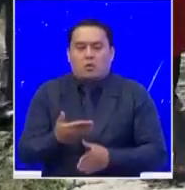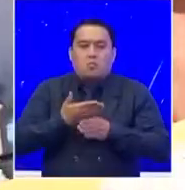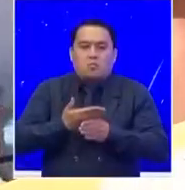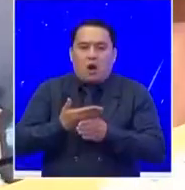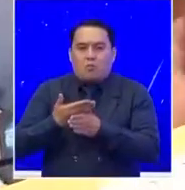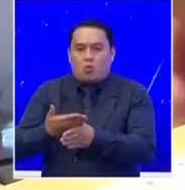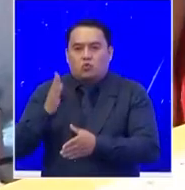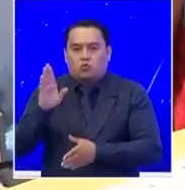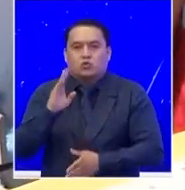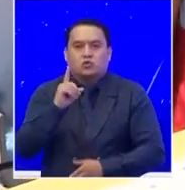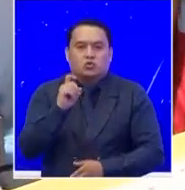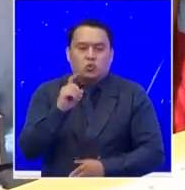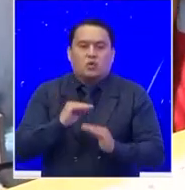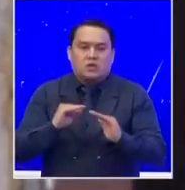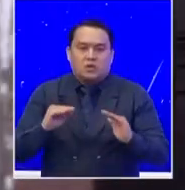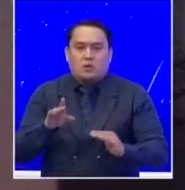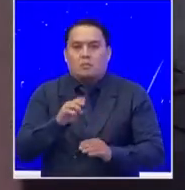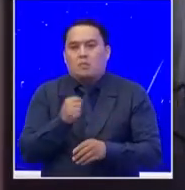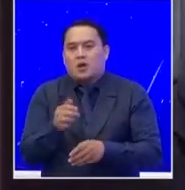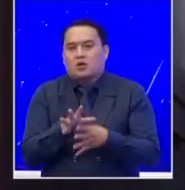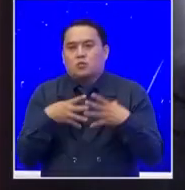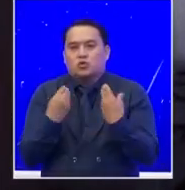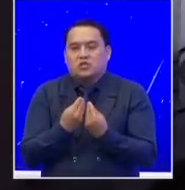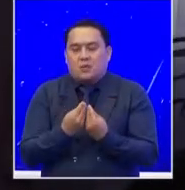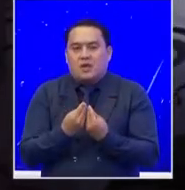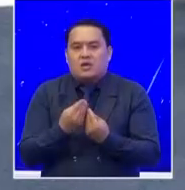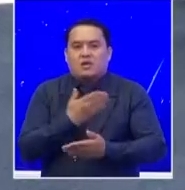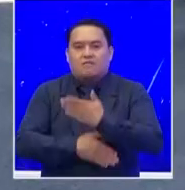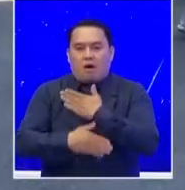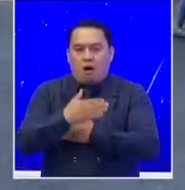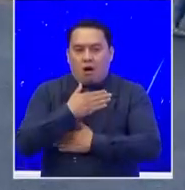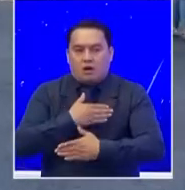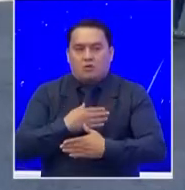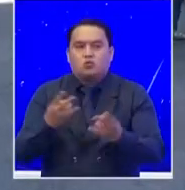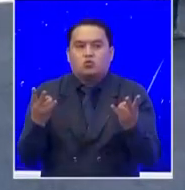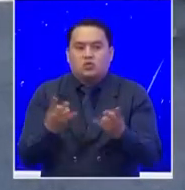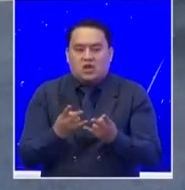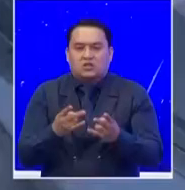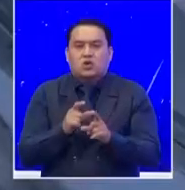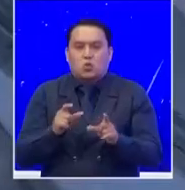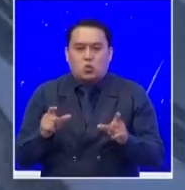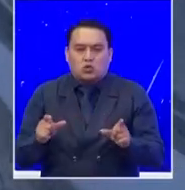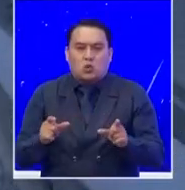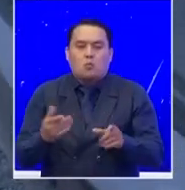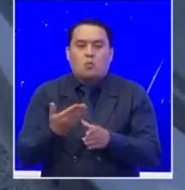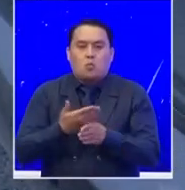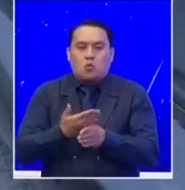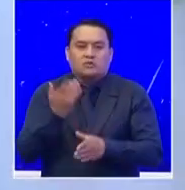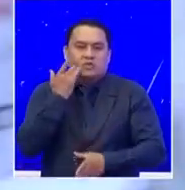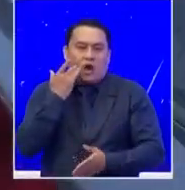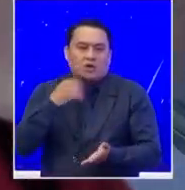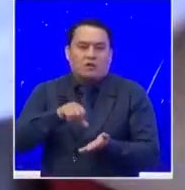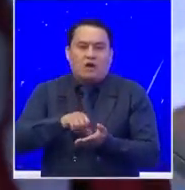помочь еще 100 людям. Это многодетные малоимущие семьи, а также инвалиды, словом, нуждающиеся люди. Спонсорами все так же